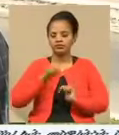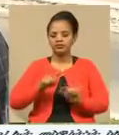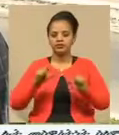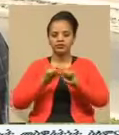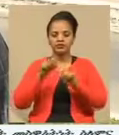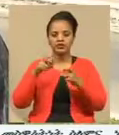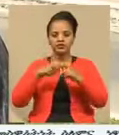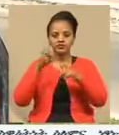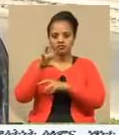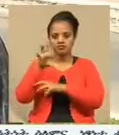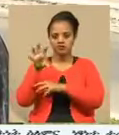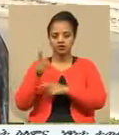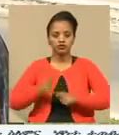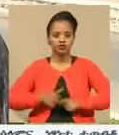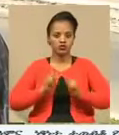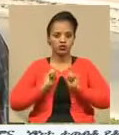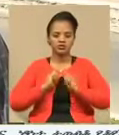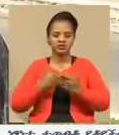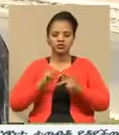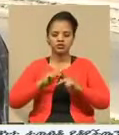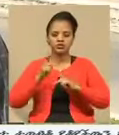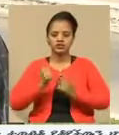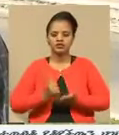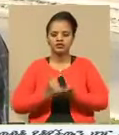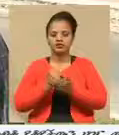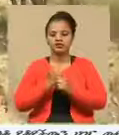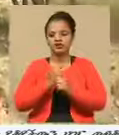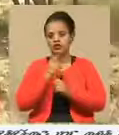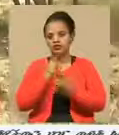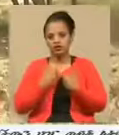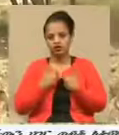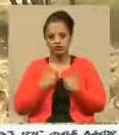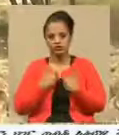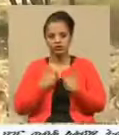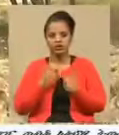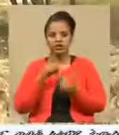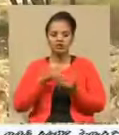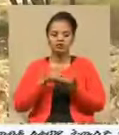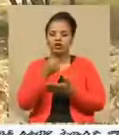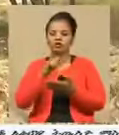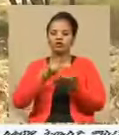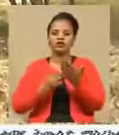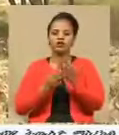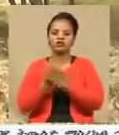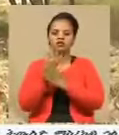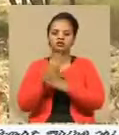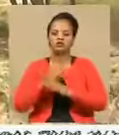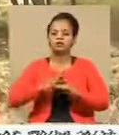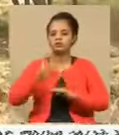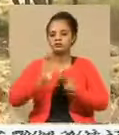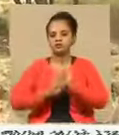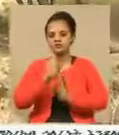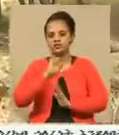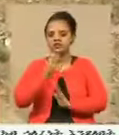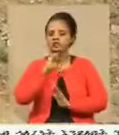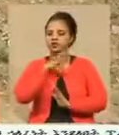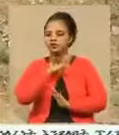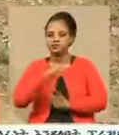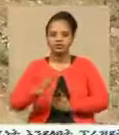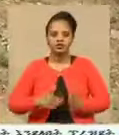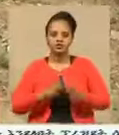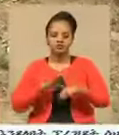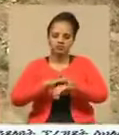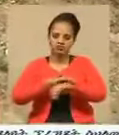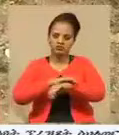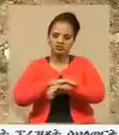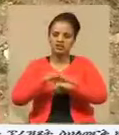መብራት ዝርጋታ እንዲኖረን በዚህ ፕሮጀክት ታግዞ እየተሰራ ነው ያለው። የከተማው አረንጓዴ ልማትን ይበልጥ ለማሳደግና የተበላሹ መንገዶችን